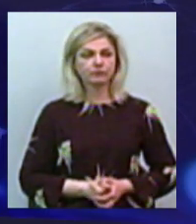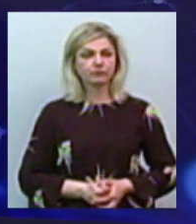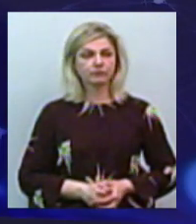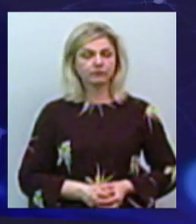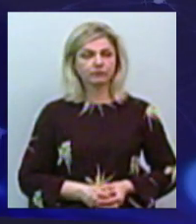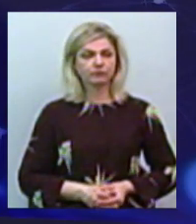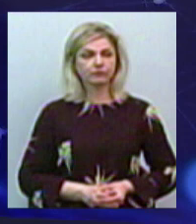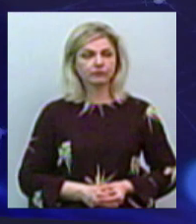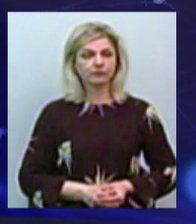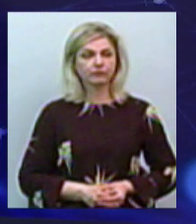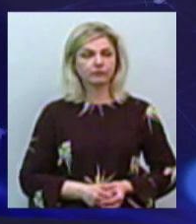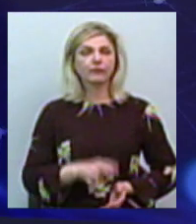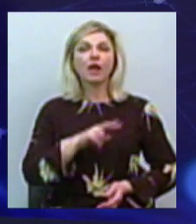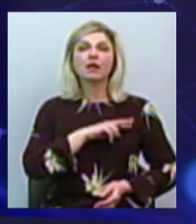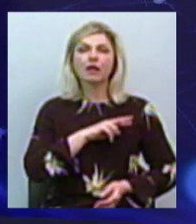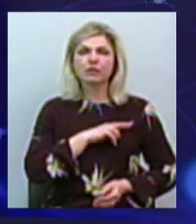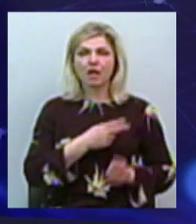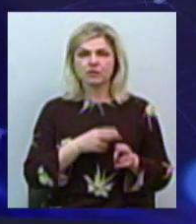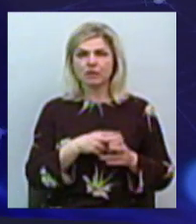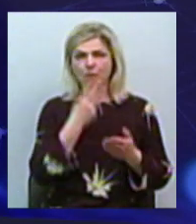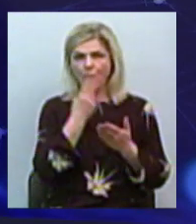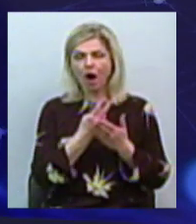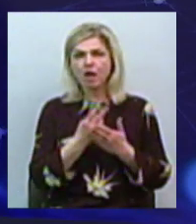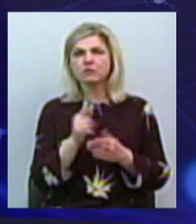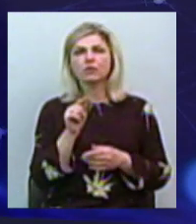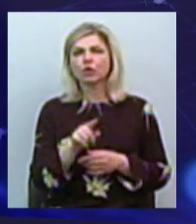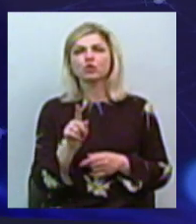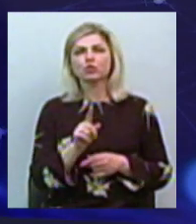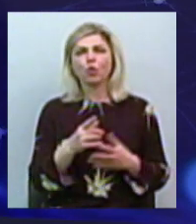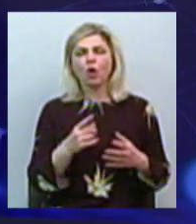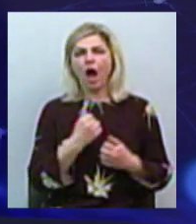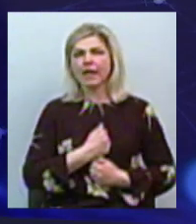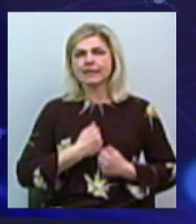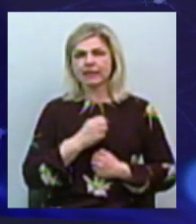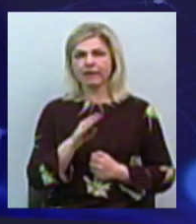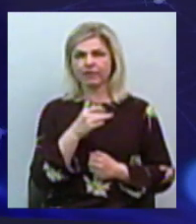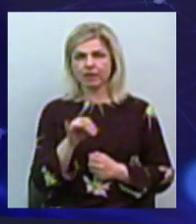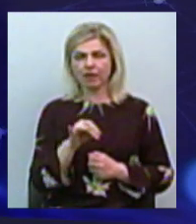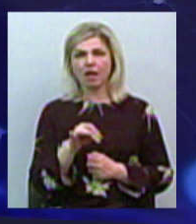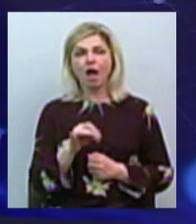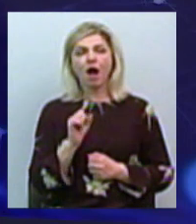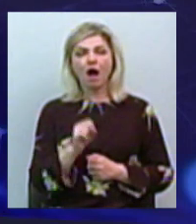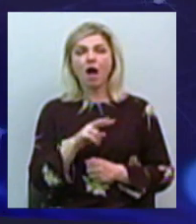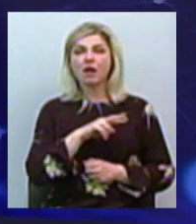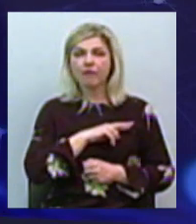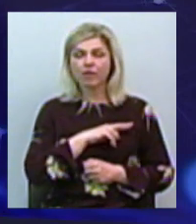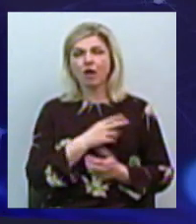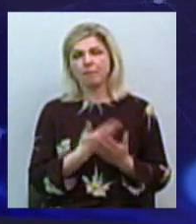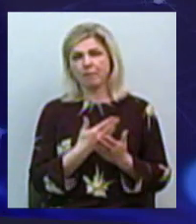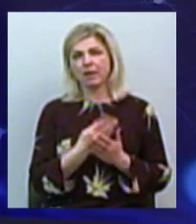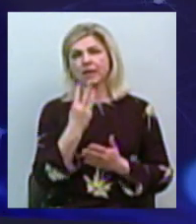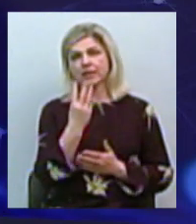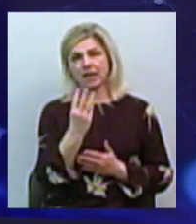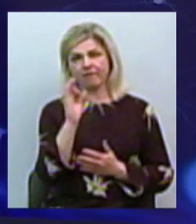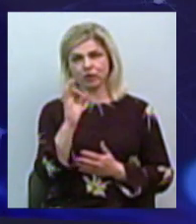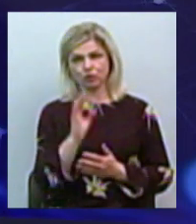Летальність – це є показник агресивності вірусу. На сьогоднішній день летальність складає до 3%, там 2,7